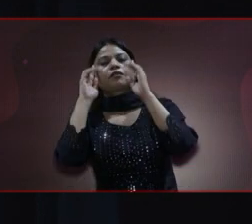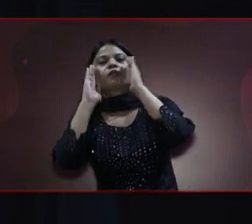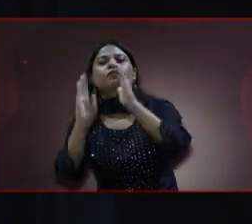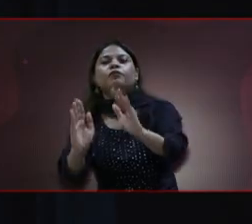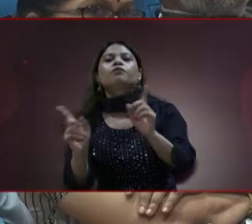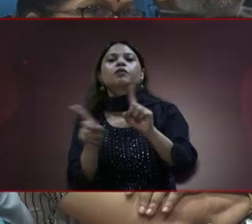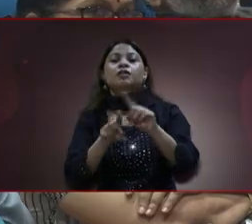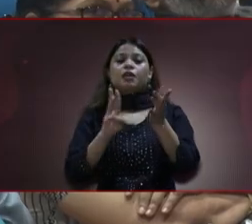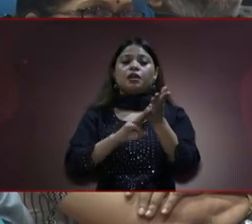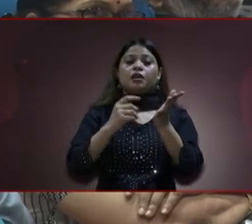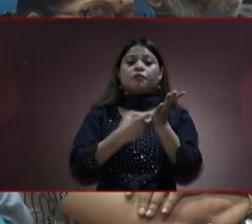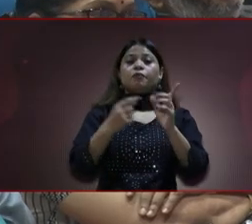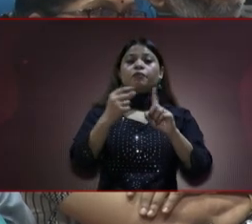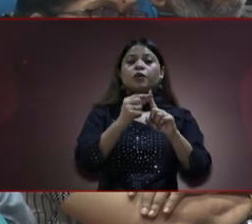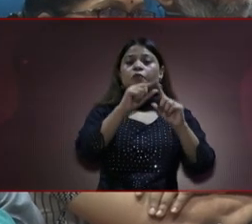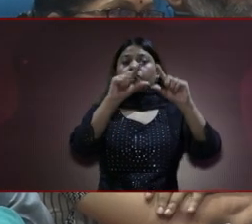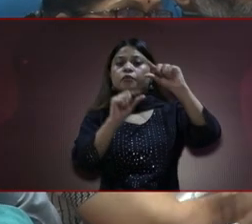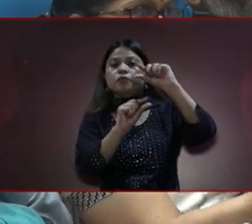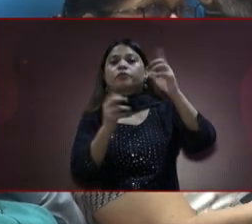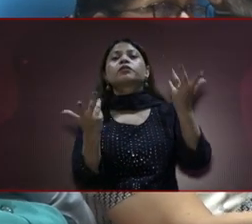MRP घटाओगे क्या,